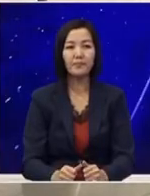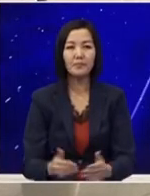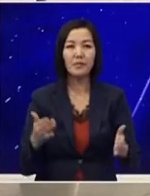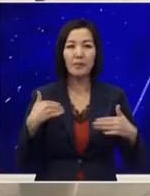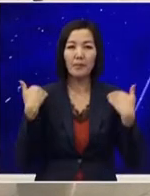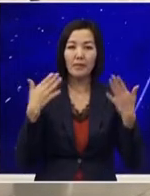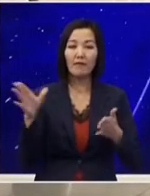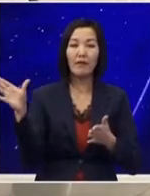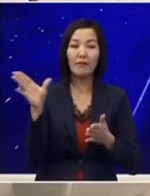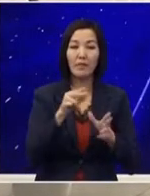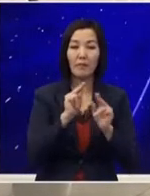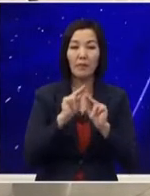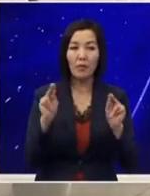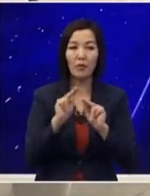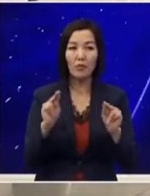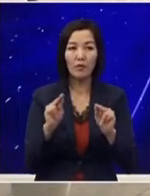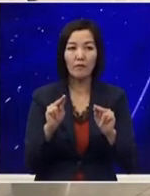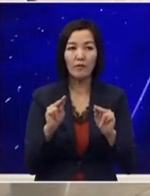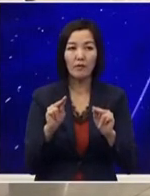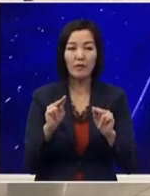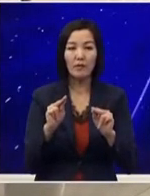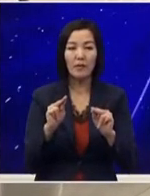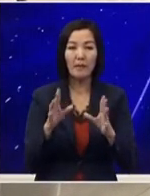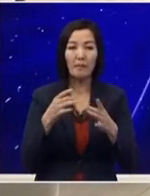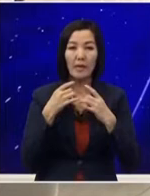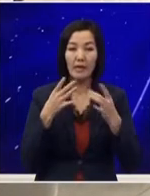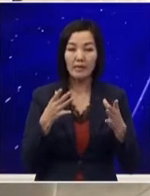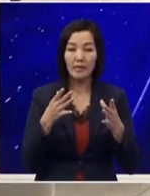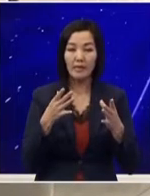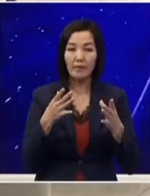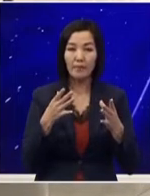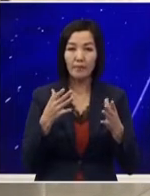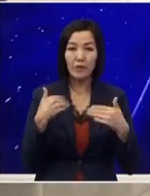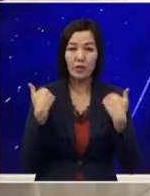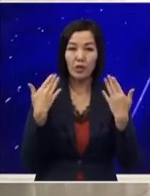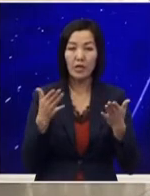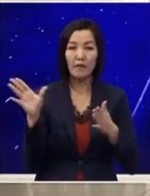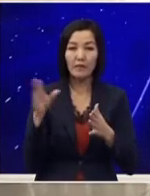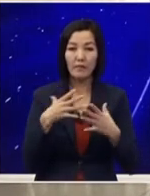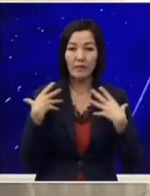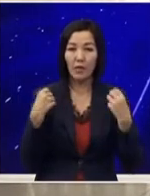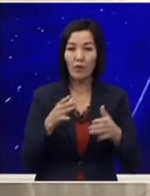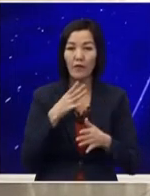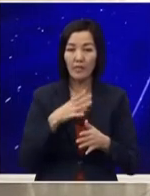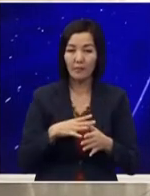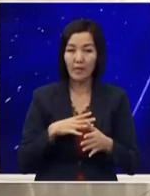Поздравляю всех педагогов с этим профессиональным праздником. Желаю всем, конечно, здоровья,